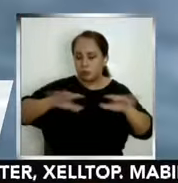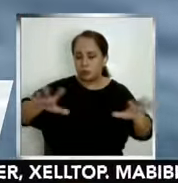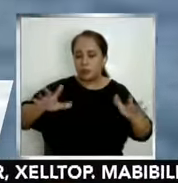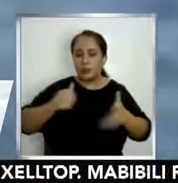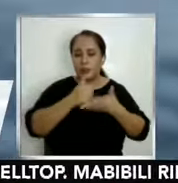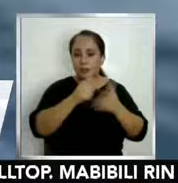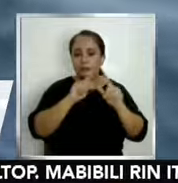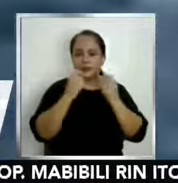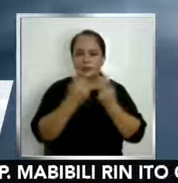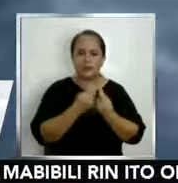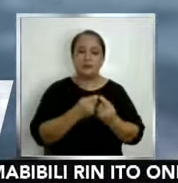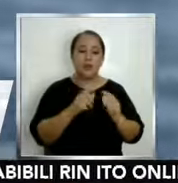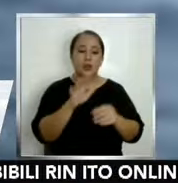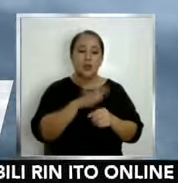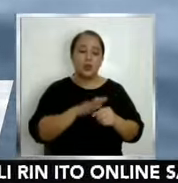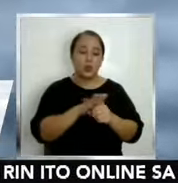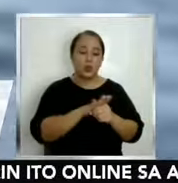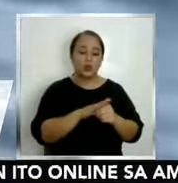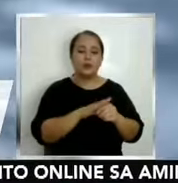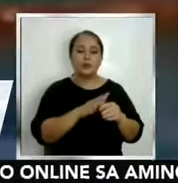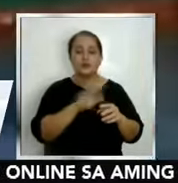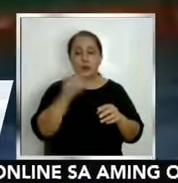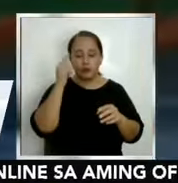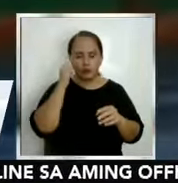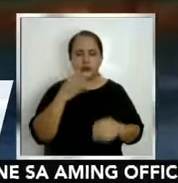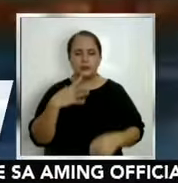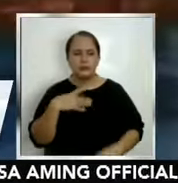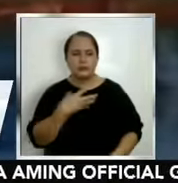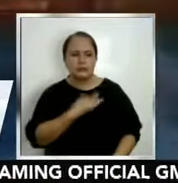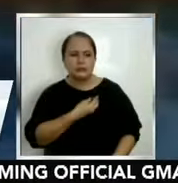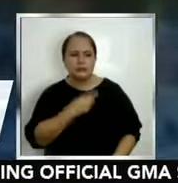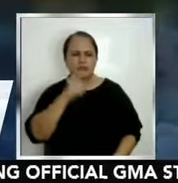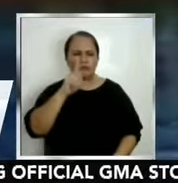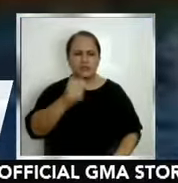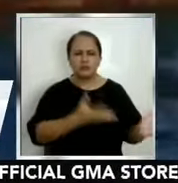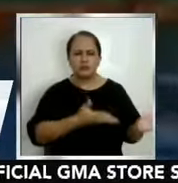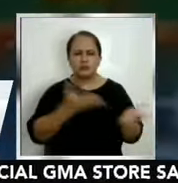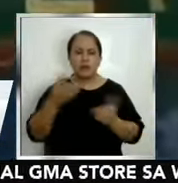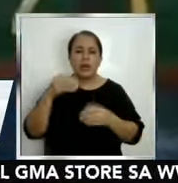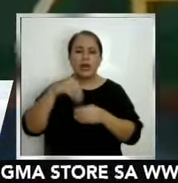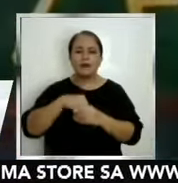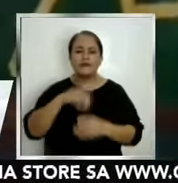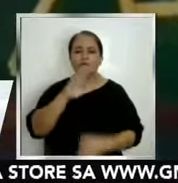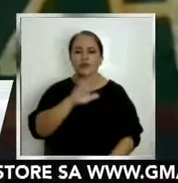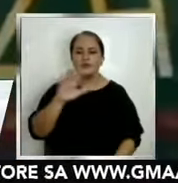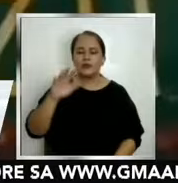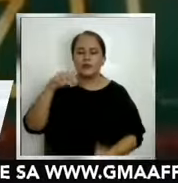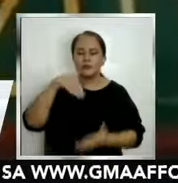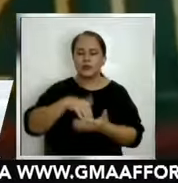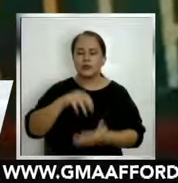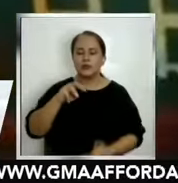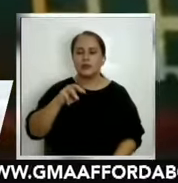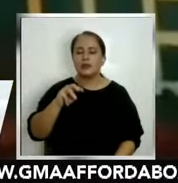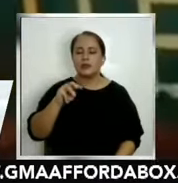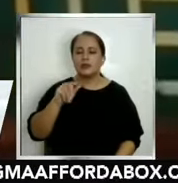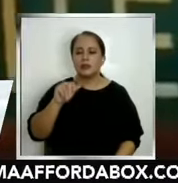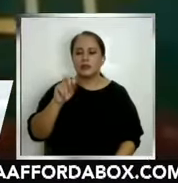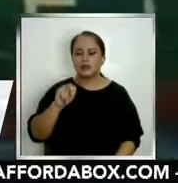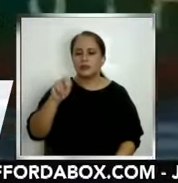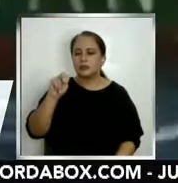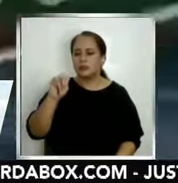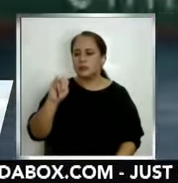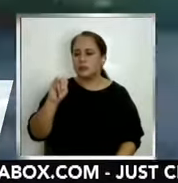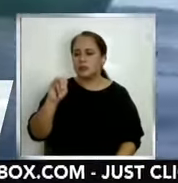na pamahalaan kaya gustong agad na itong maalis. Lalo't may karga itong 55,000 metric tons ng nickel ore na minina sa